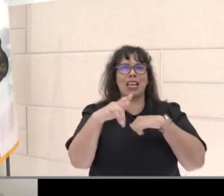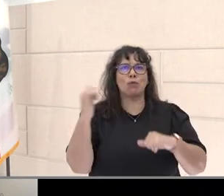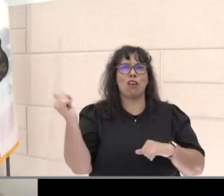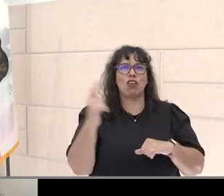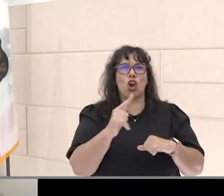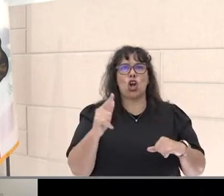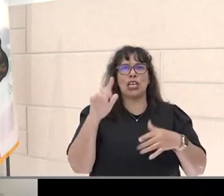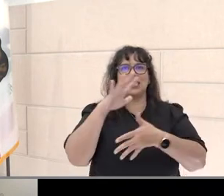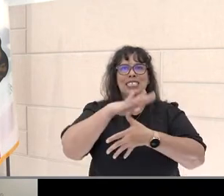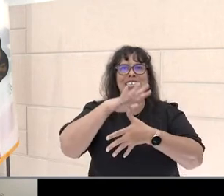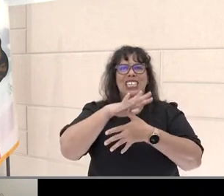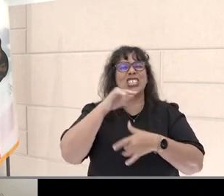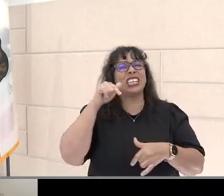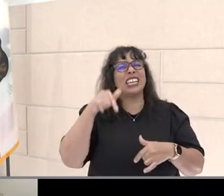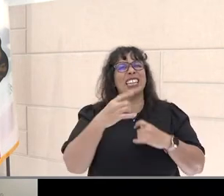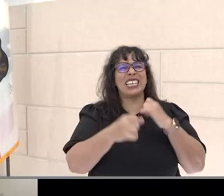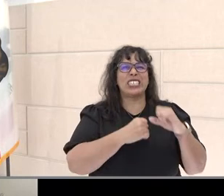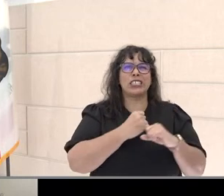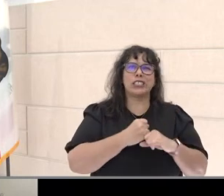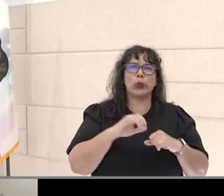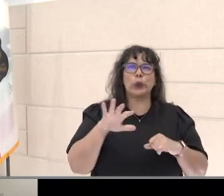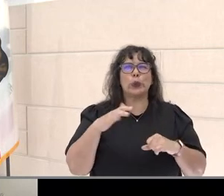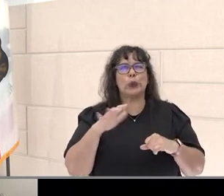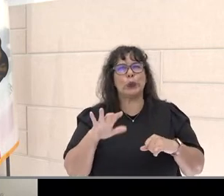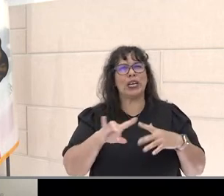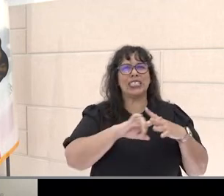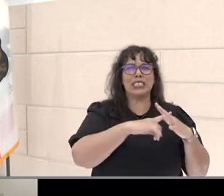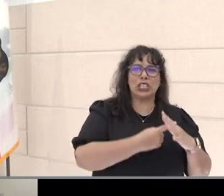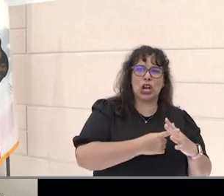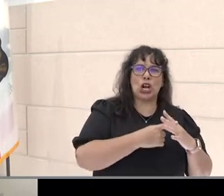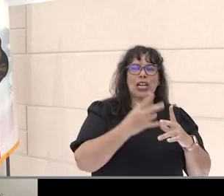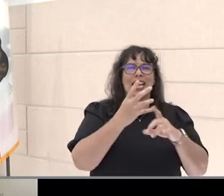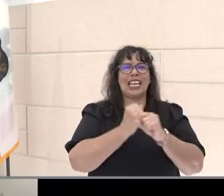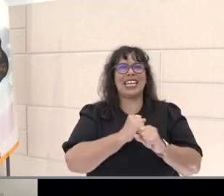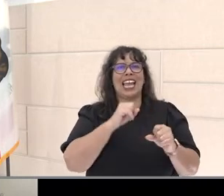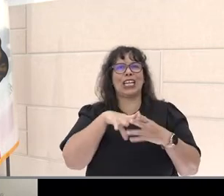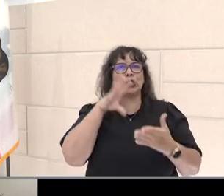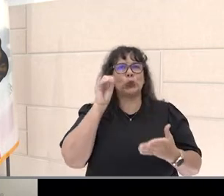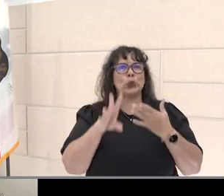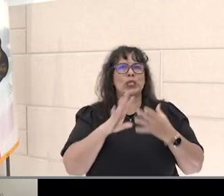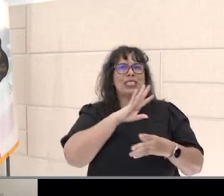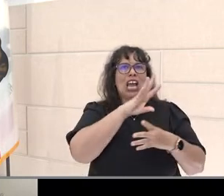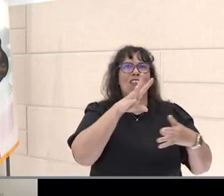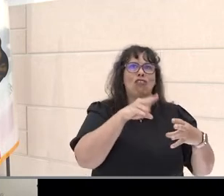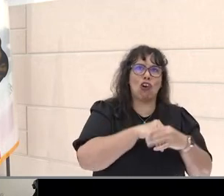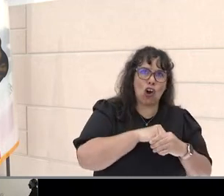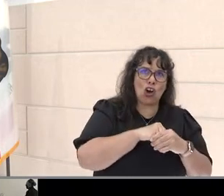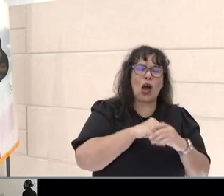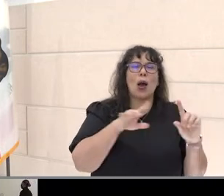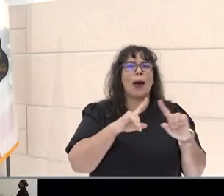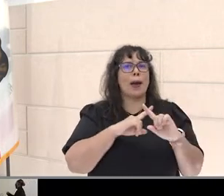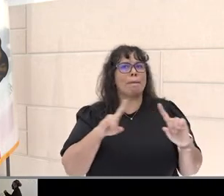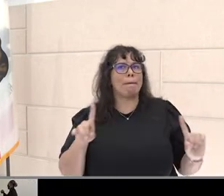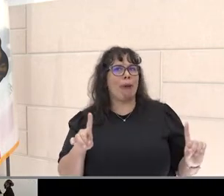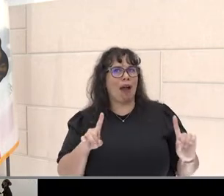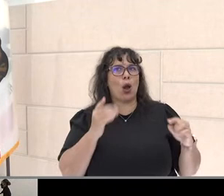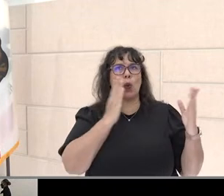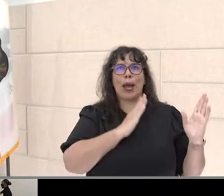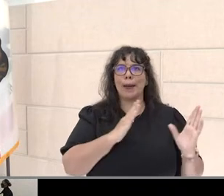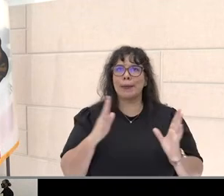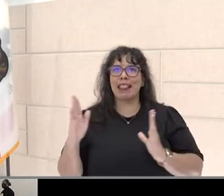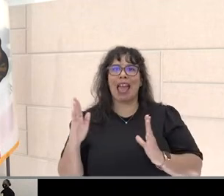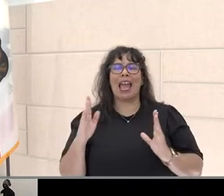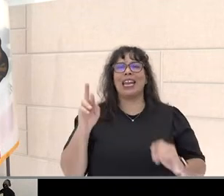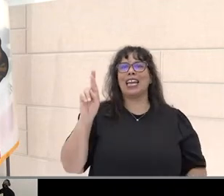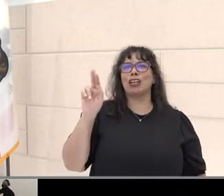รียนบรรจบถนัดตีดับปีชั่วโมงนักบานเทอร์รุ่ยมองยืนเตะเตียงเอาสักโจรวมจำน